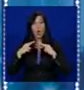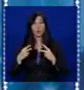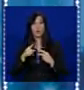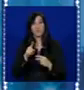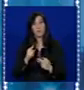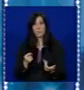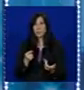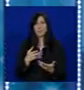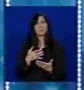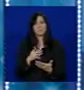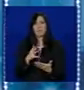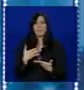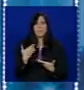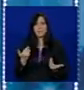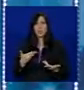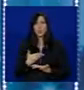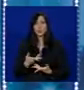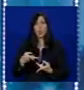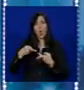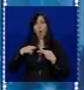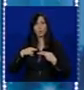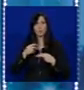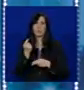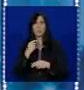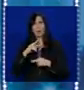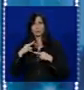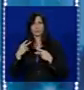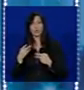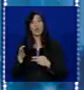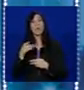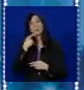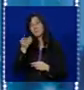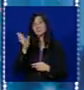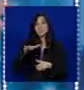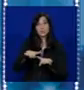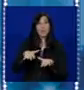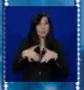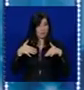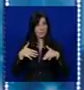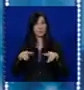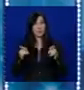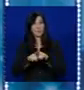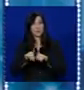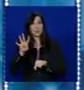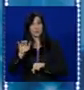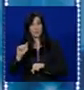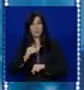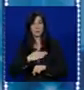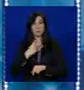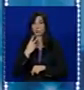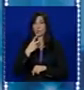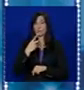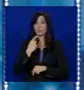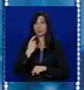Въпросът е риторичен. Преди малко отговорих. Питам, в следващия парламент, ако пак четирите партии имат